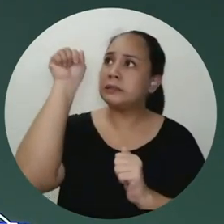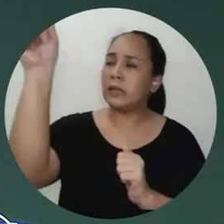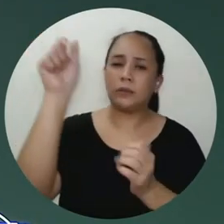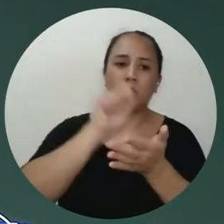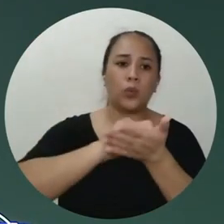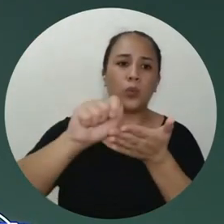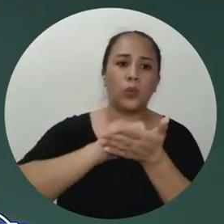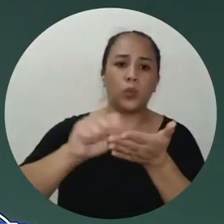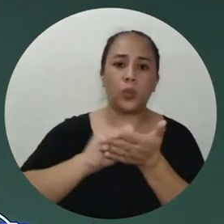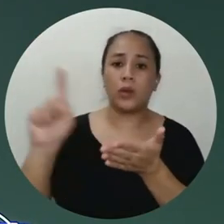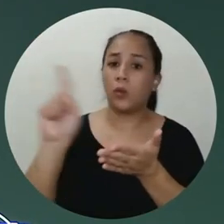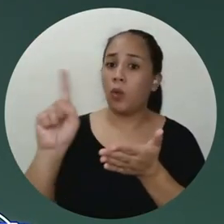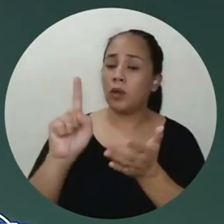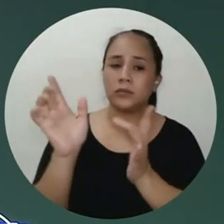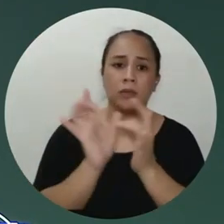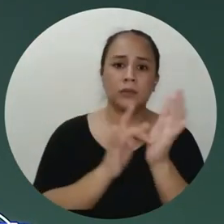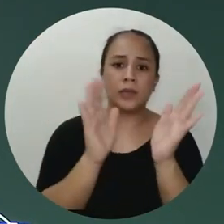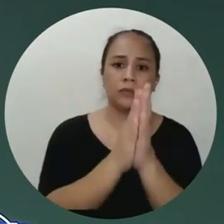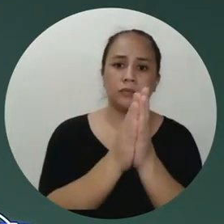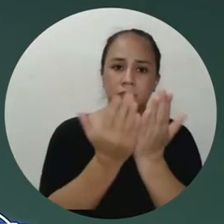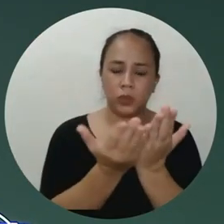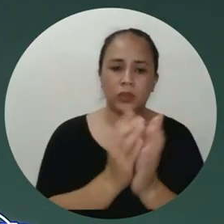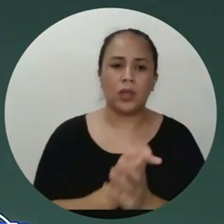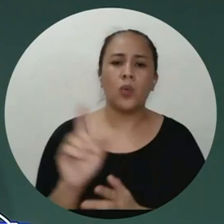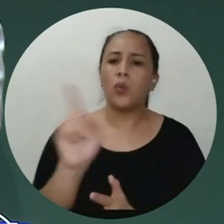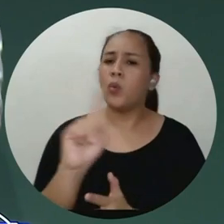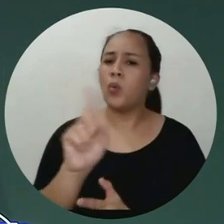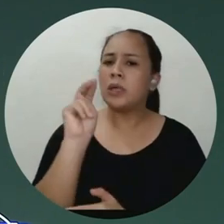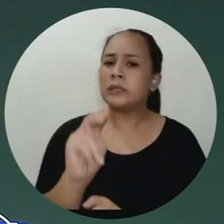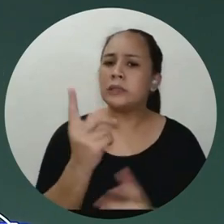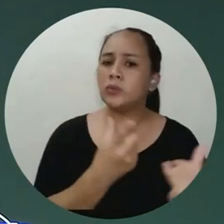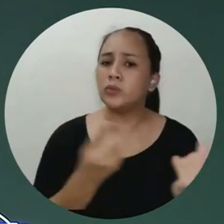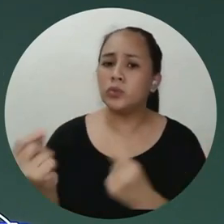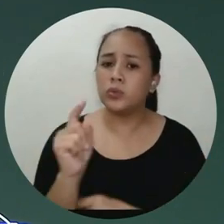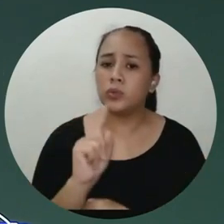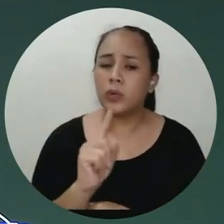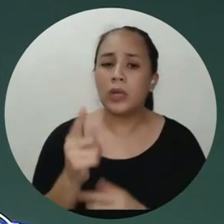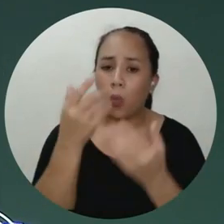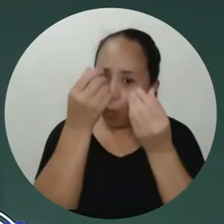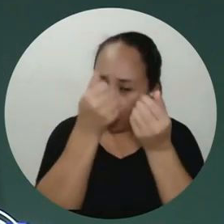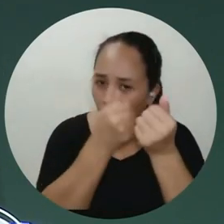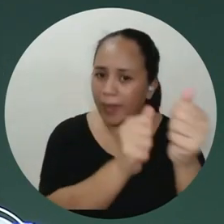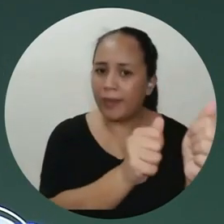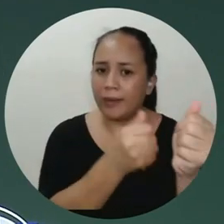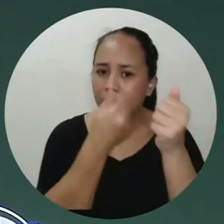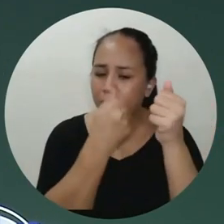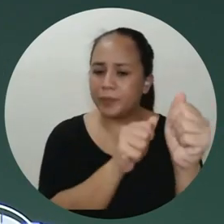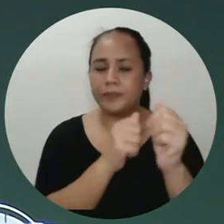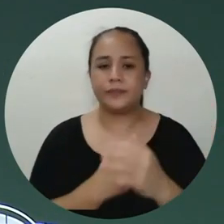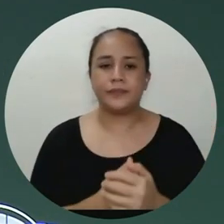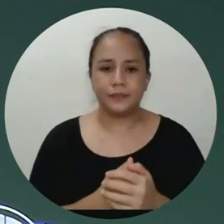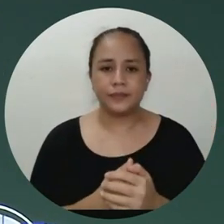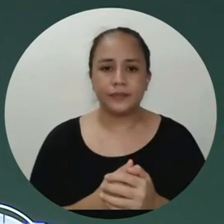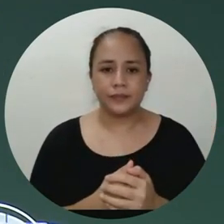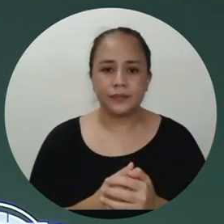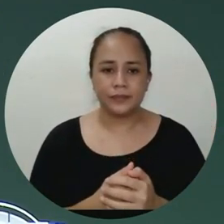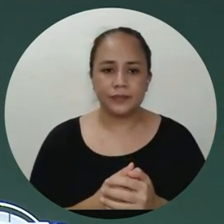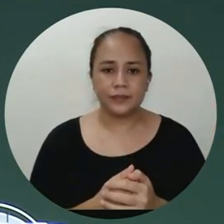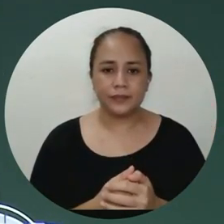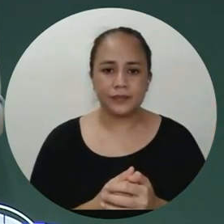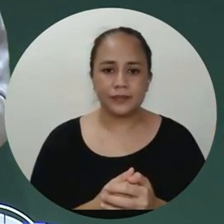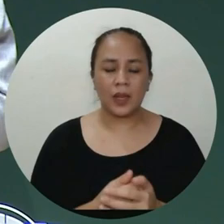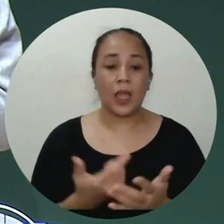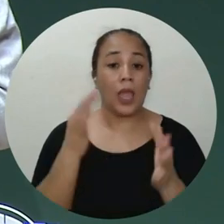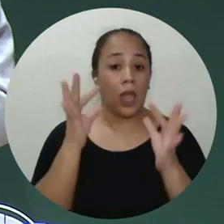하면 되냐? 순종만 하는데 순종. So what do we need to do? All we need to do is obey. 말씀 이해한데 그 말은 기도 많이 해야 돼요. So if you